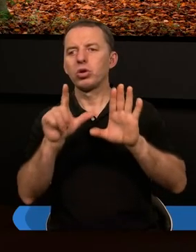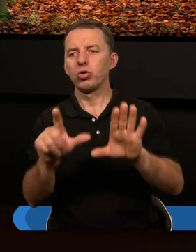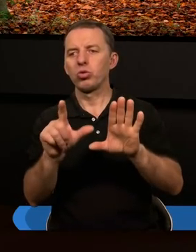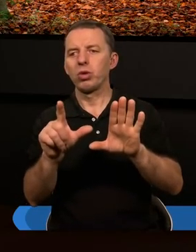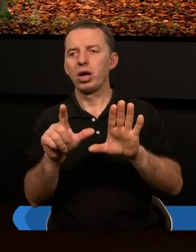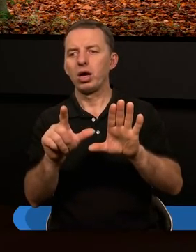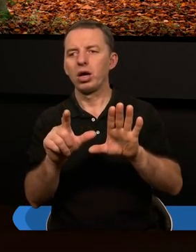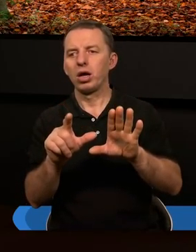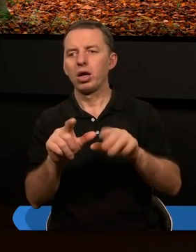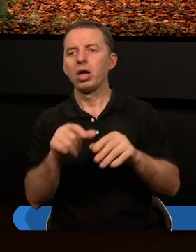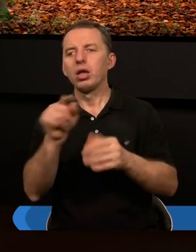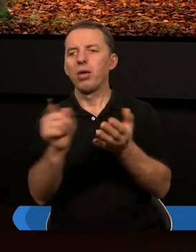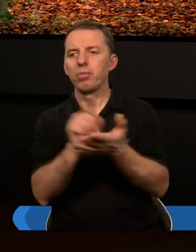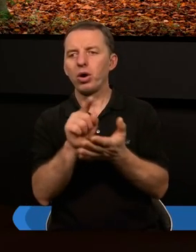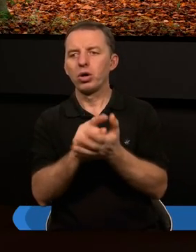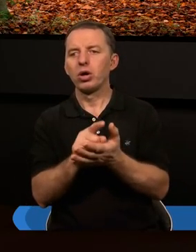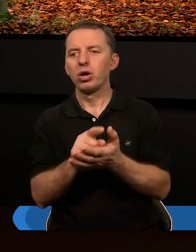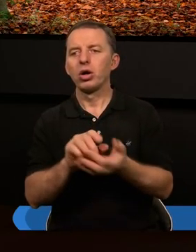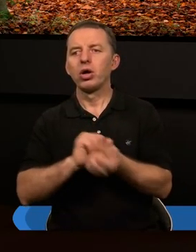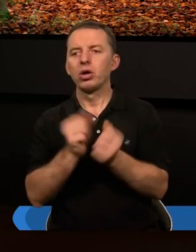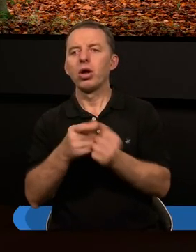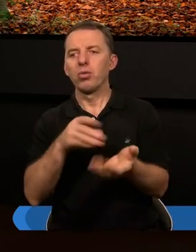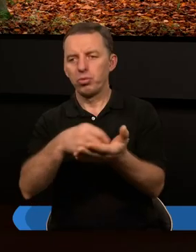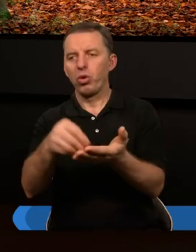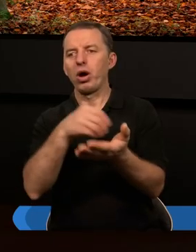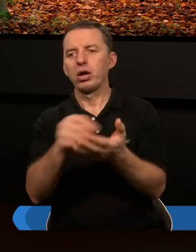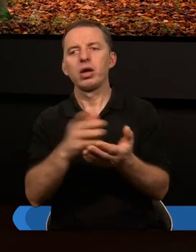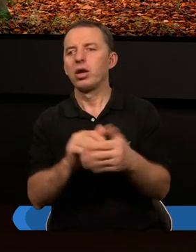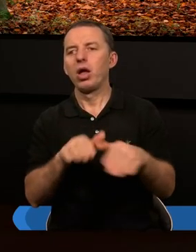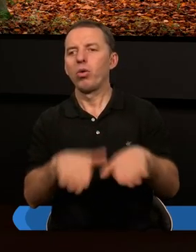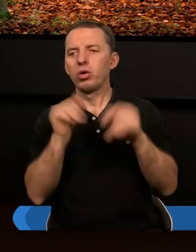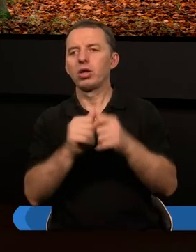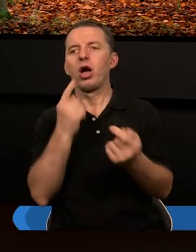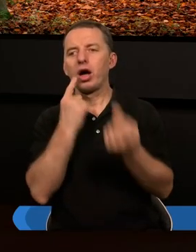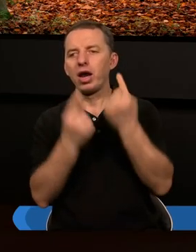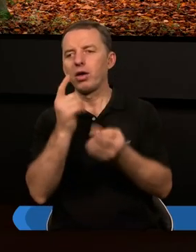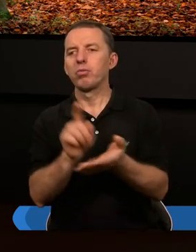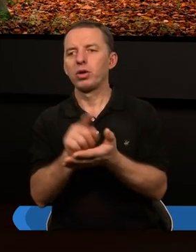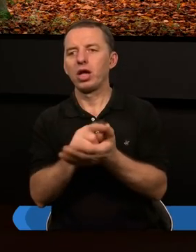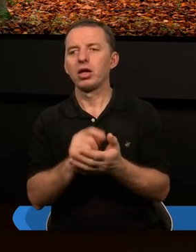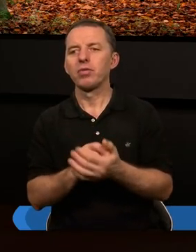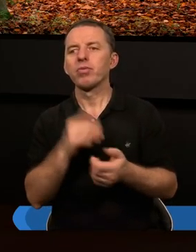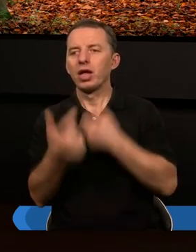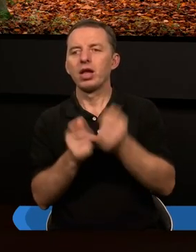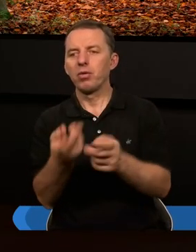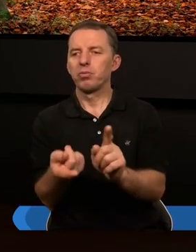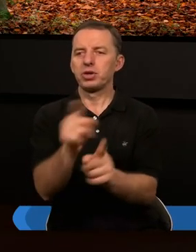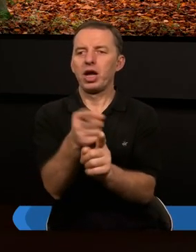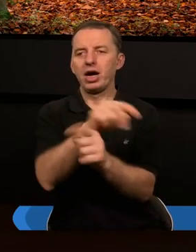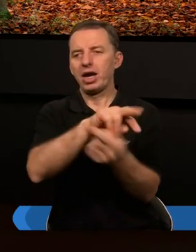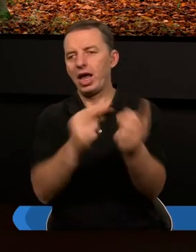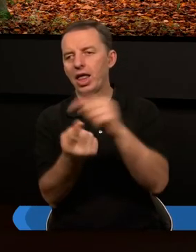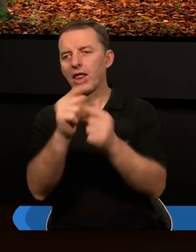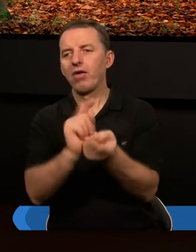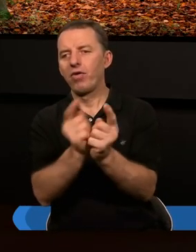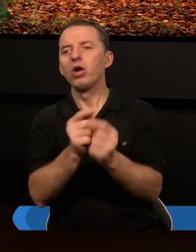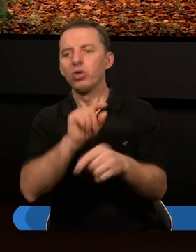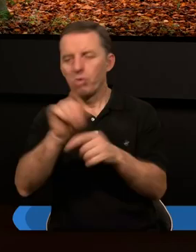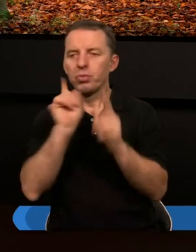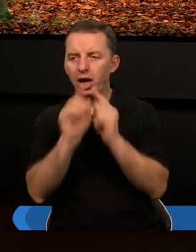siódmy. Z podatki są, trzeba podatki płacić. Nie uciekać do rajów podatkowych, nie robić przekrętów. Już bardzo